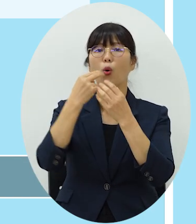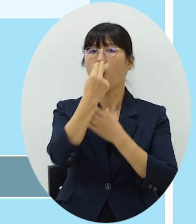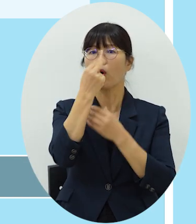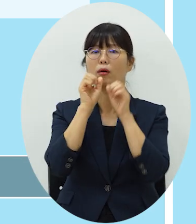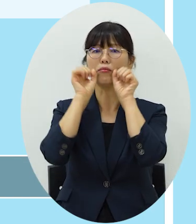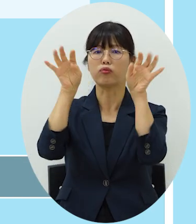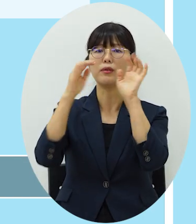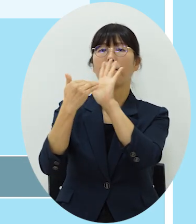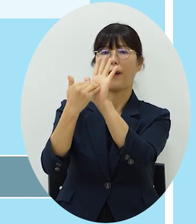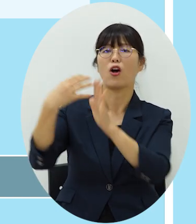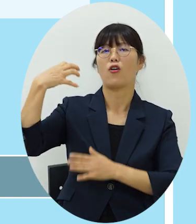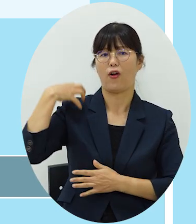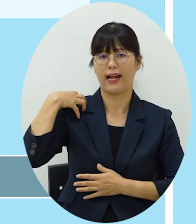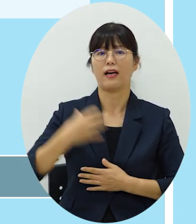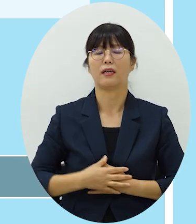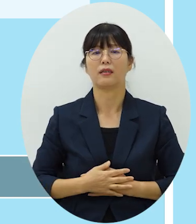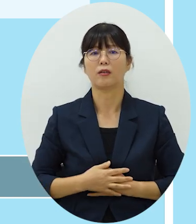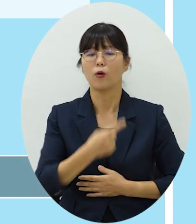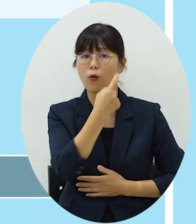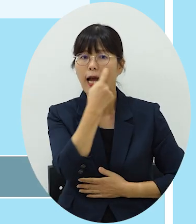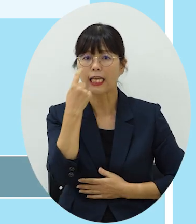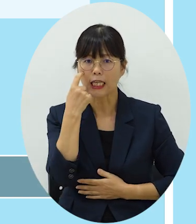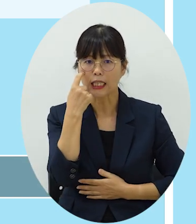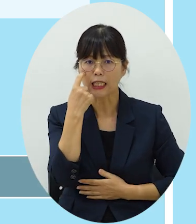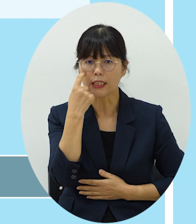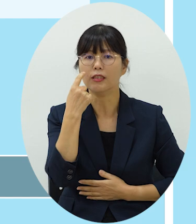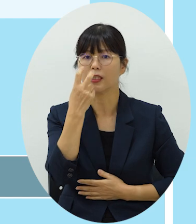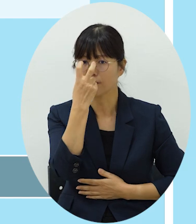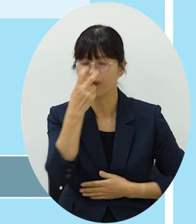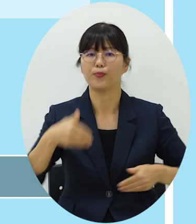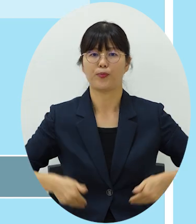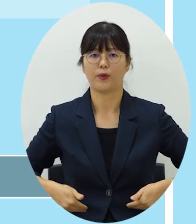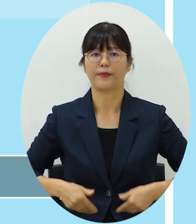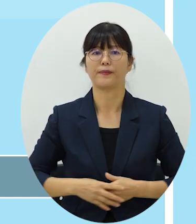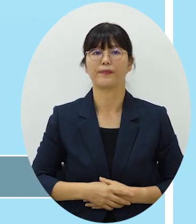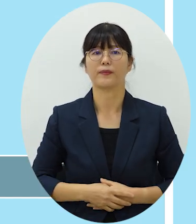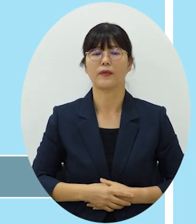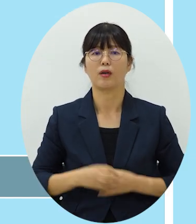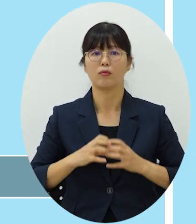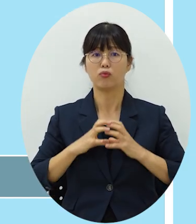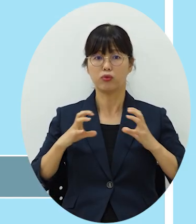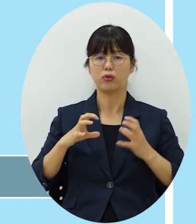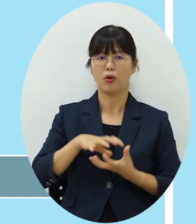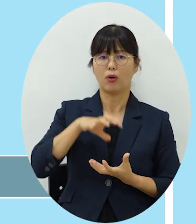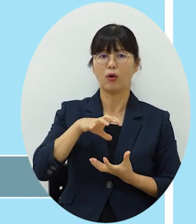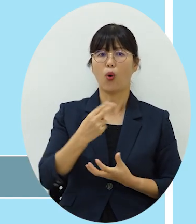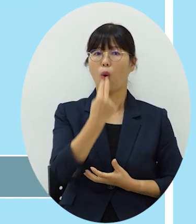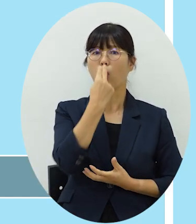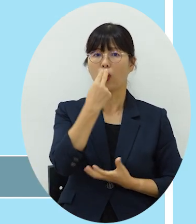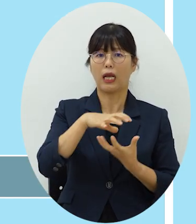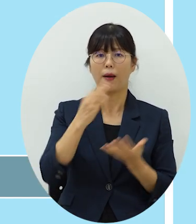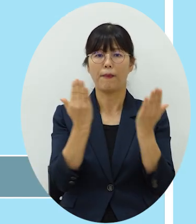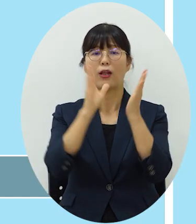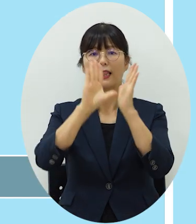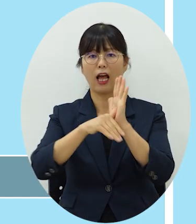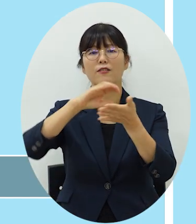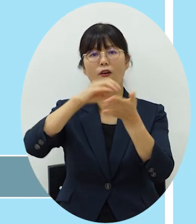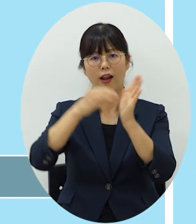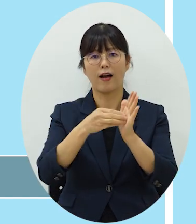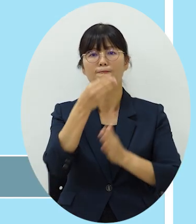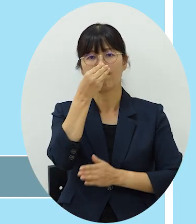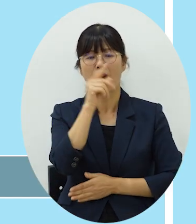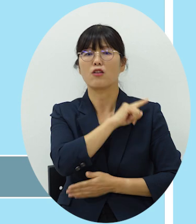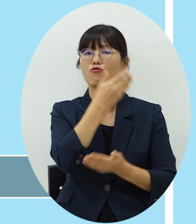것을 막아주는 역할을 하며 수시로 확인해줄 필요가 있습니다. 풍선의 공기량을 맞출 때는 알맞은 압력이